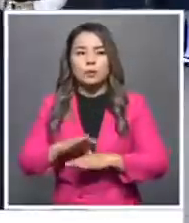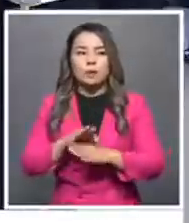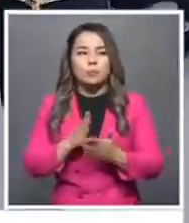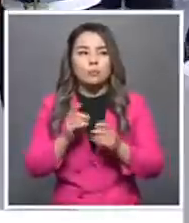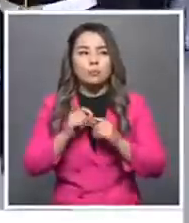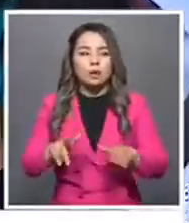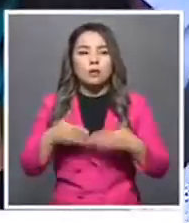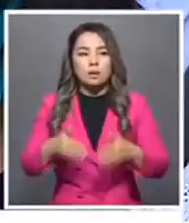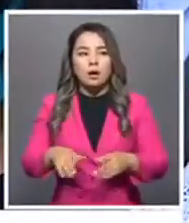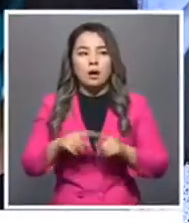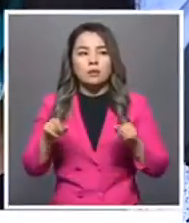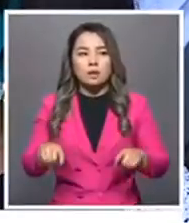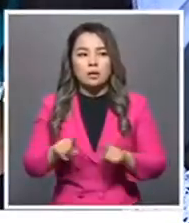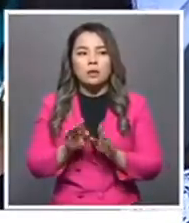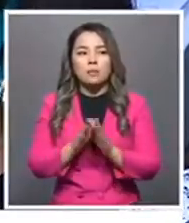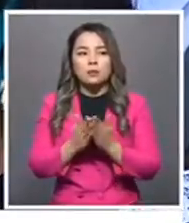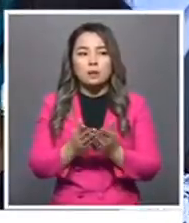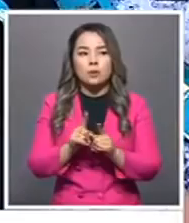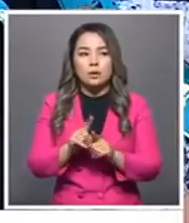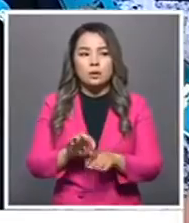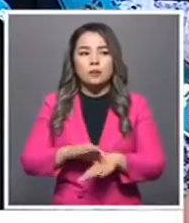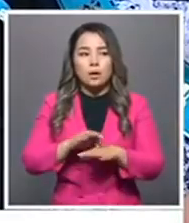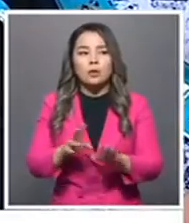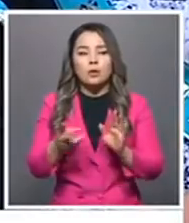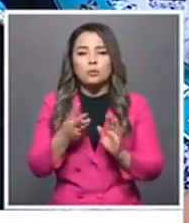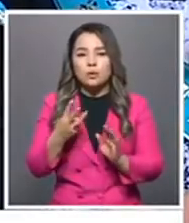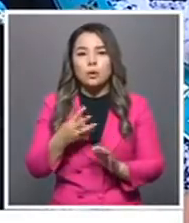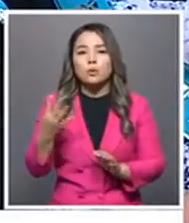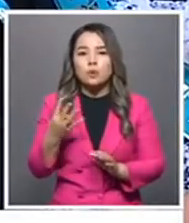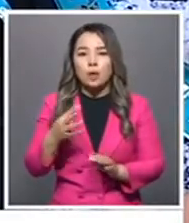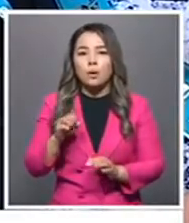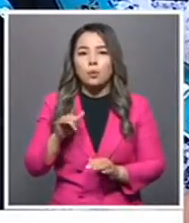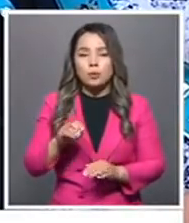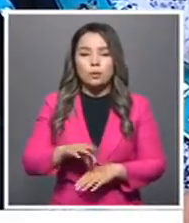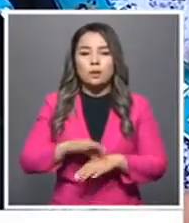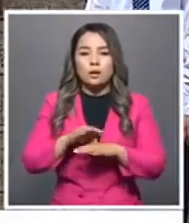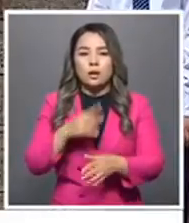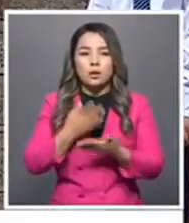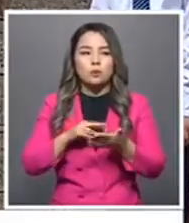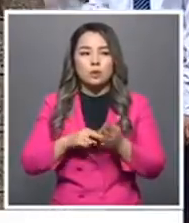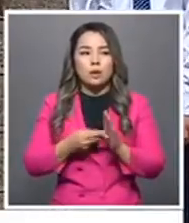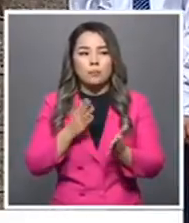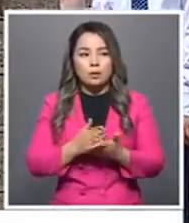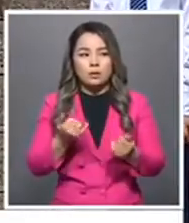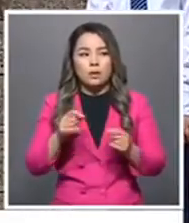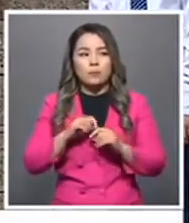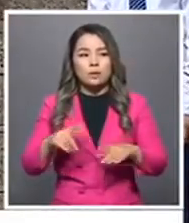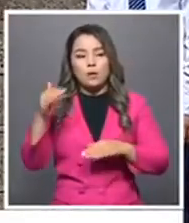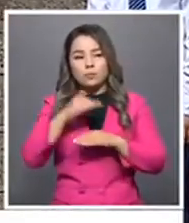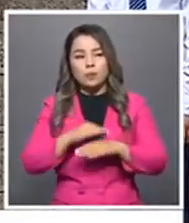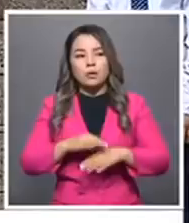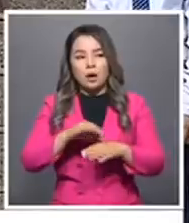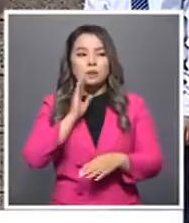түлектері үшін аттестат тапсыру мен соңғы қоңырау мерекесі 3-4 маусымға жоспарланған. Мектеп ауласында өтетін кешке түлектер